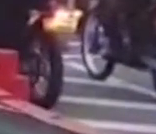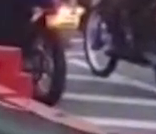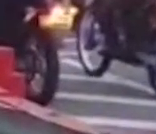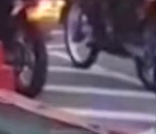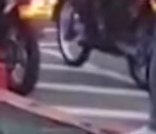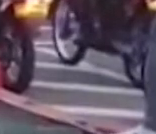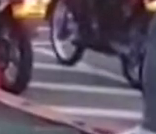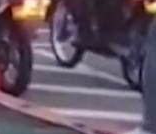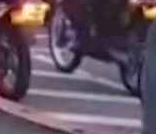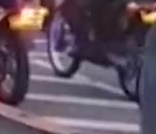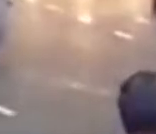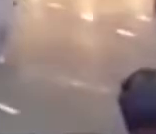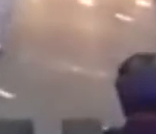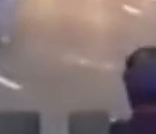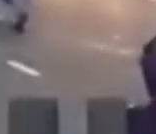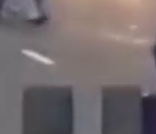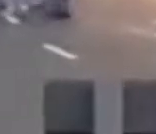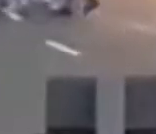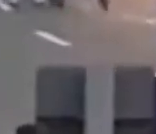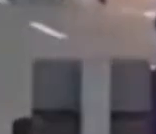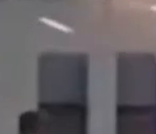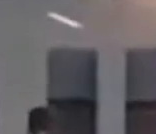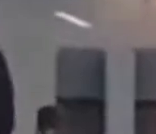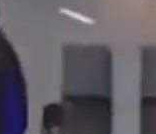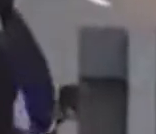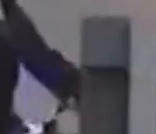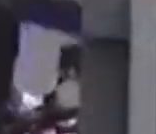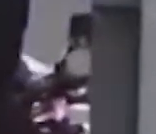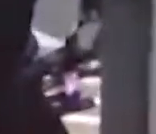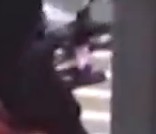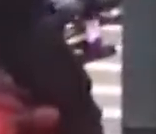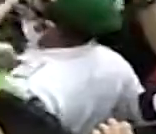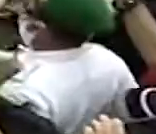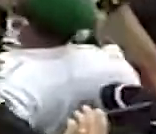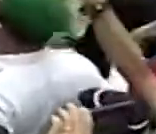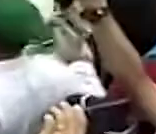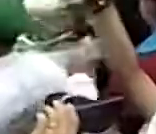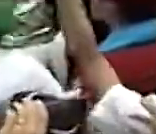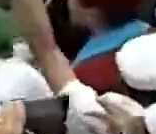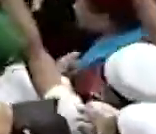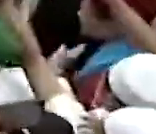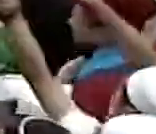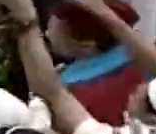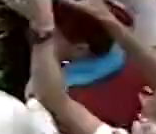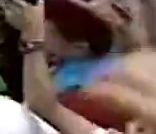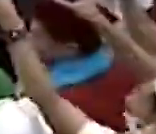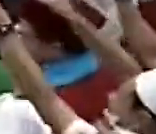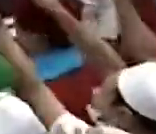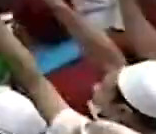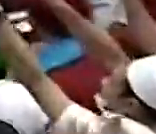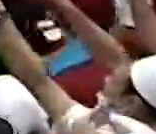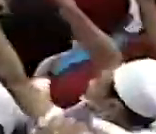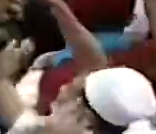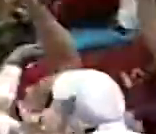beli emas dan kemudian Lurah Camat dan Walikota Jakarta Pusat Kemudian dari